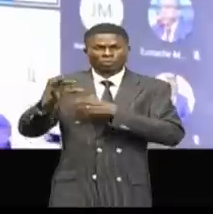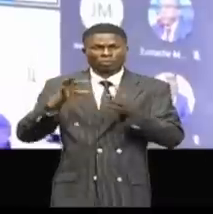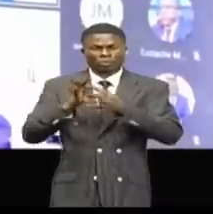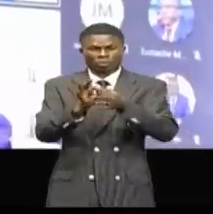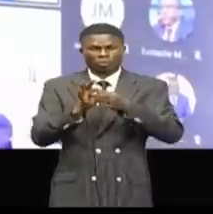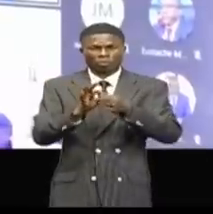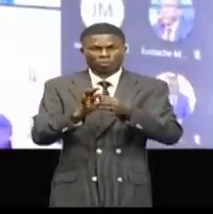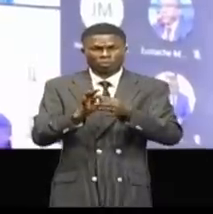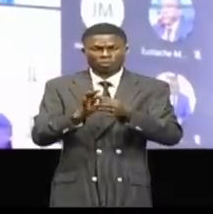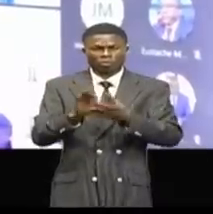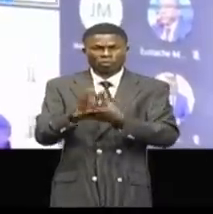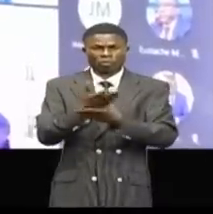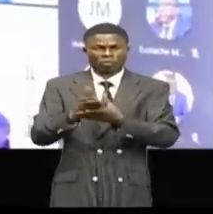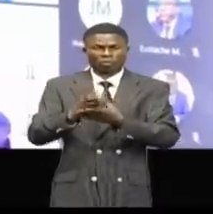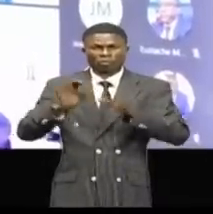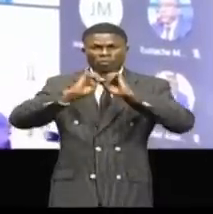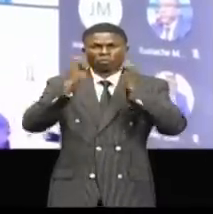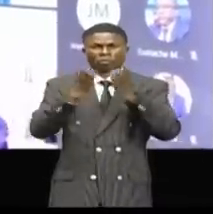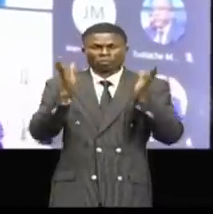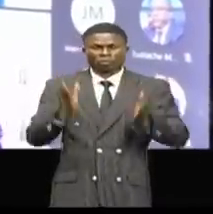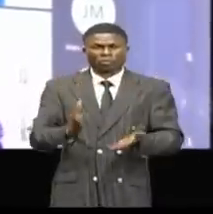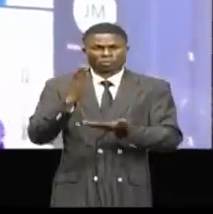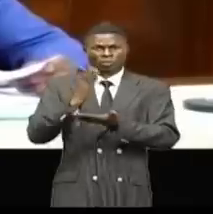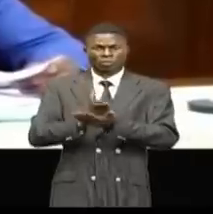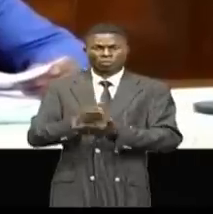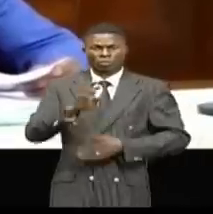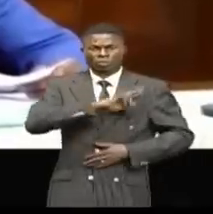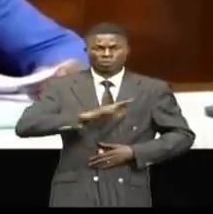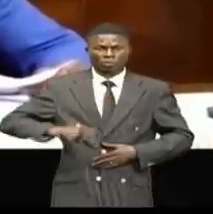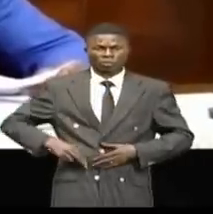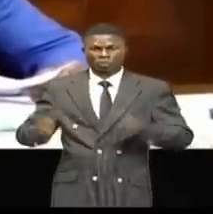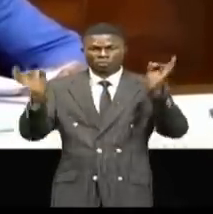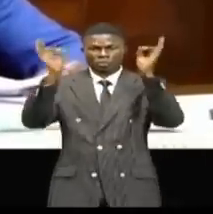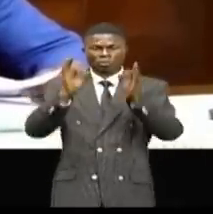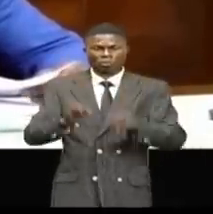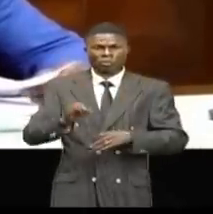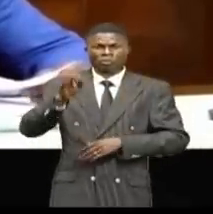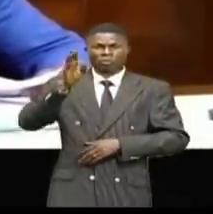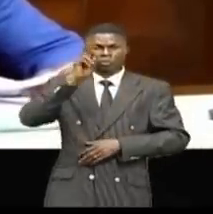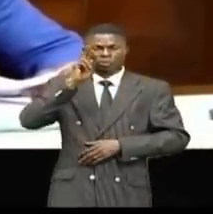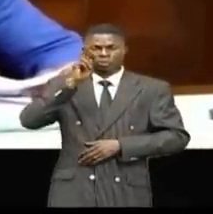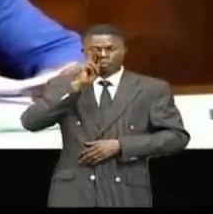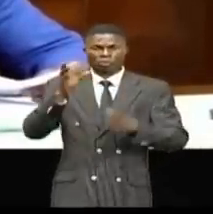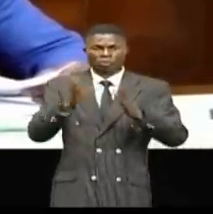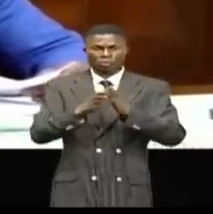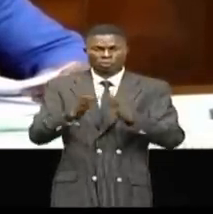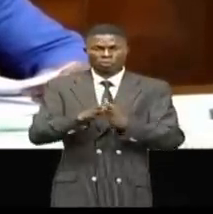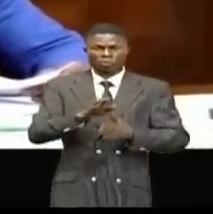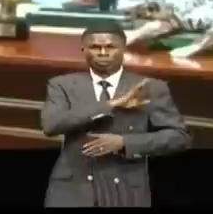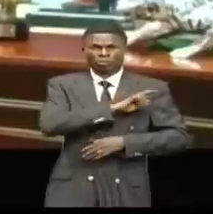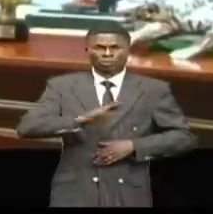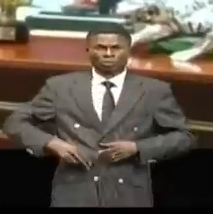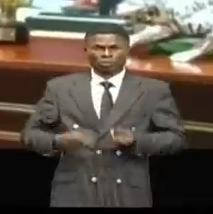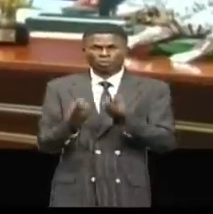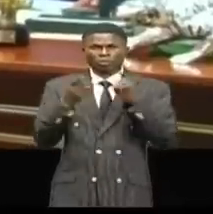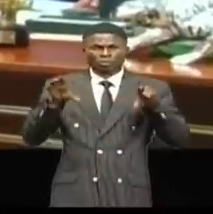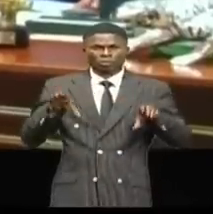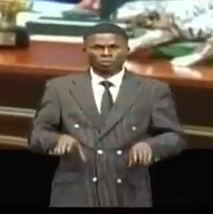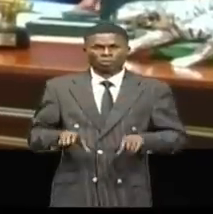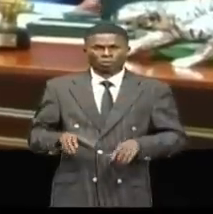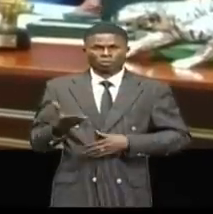opéré entre les entrepreneurs privés de la République fédérale du Nigeria et ceux de la République démocratique du